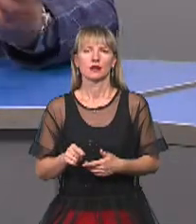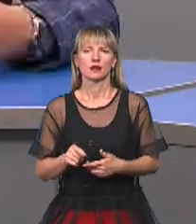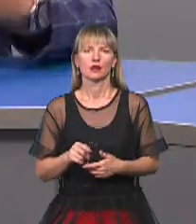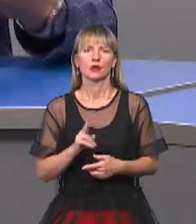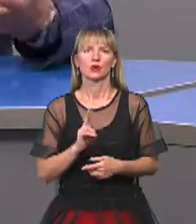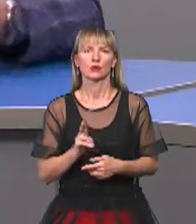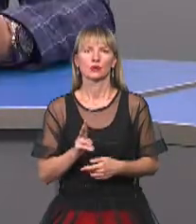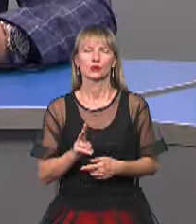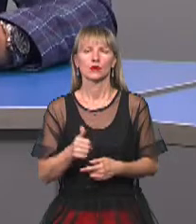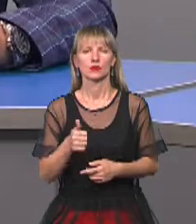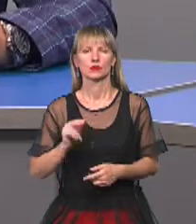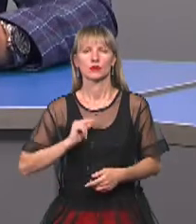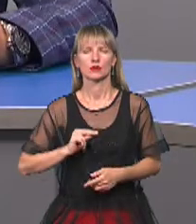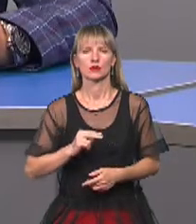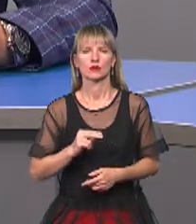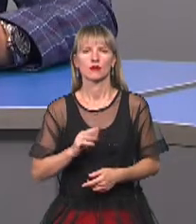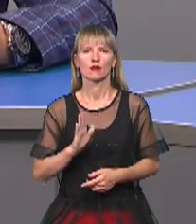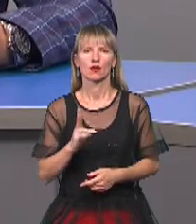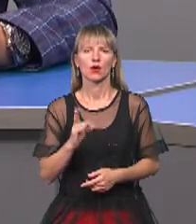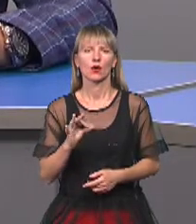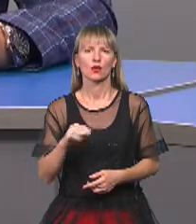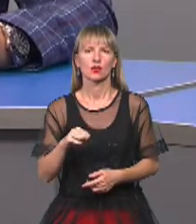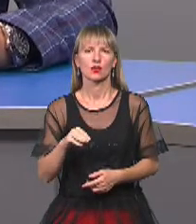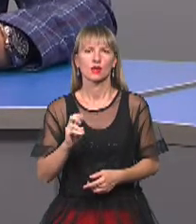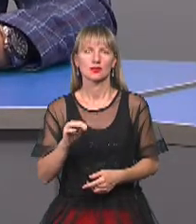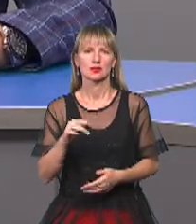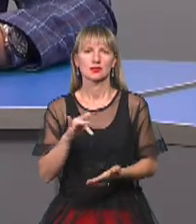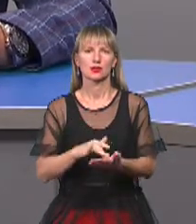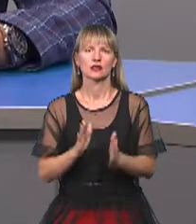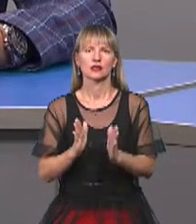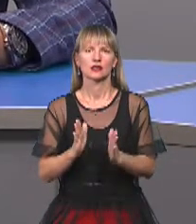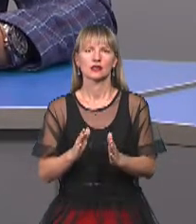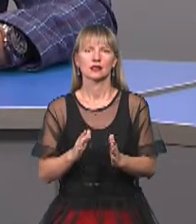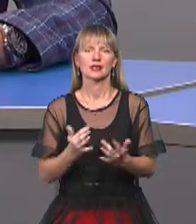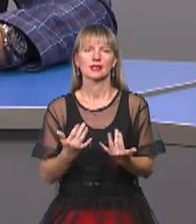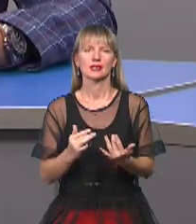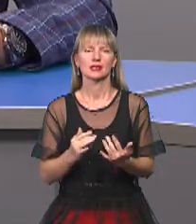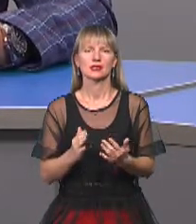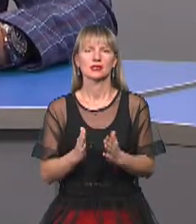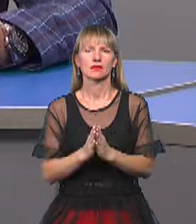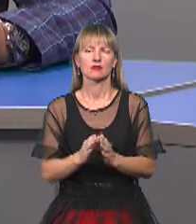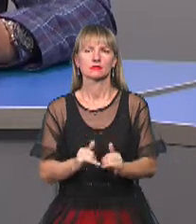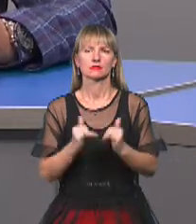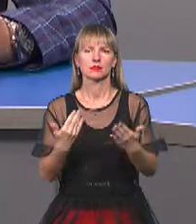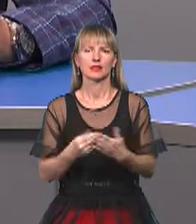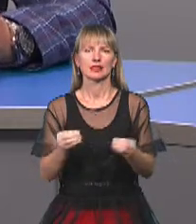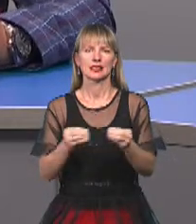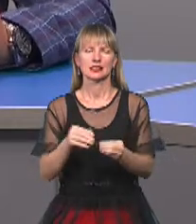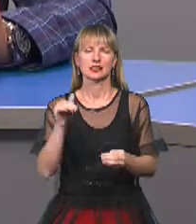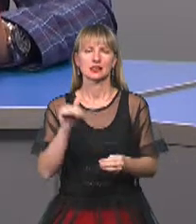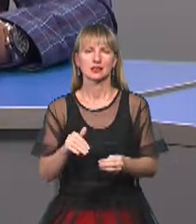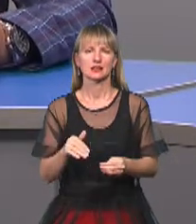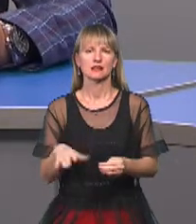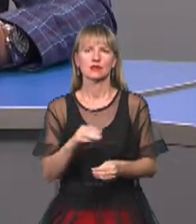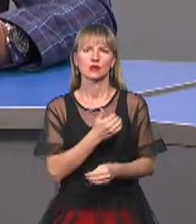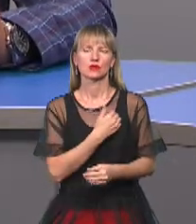з тим, хто добре відпрацював у контакт-центрі опалювального періоду. Кількість звернень зростає на порядок, це більше 10 тисяч надходить, всі